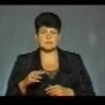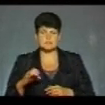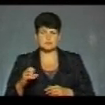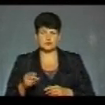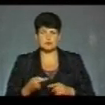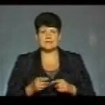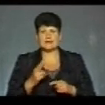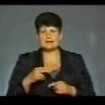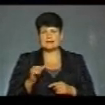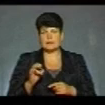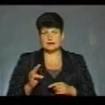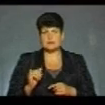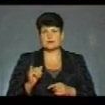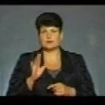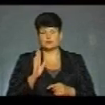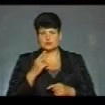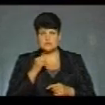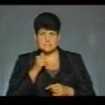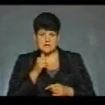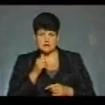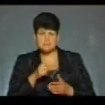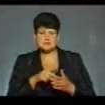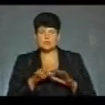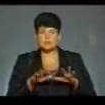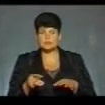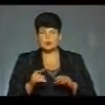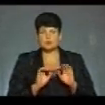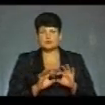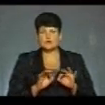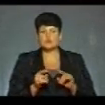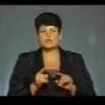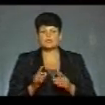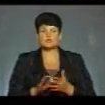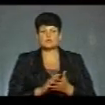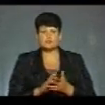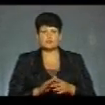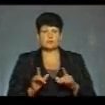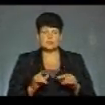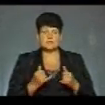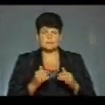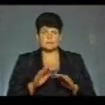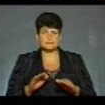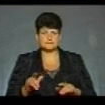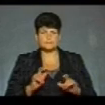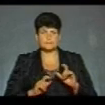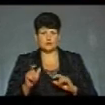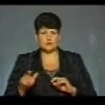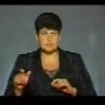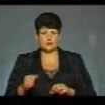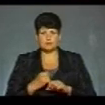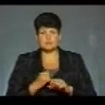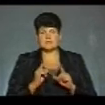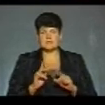це будуть завтра. Міський голова Тернополя Сергій Надал розповідає, чому безкоштовний проїзд для учнів та студентів запровадили лише